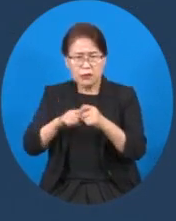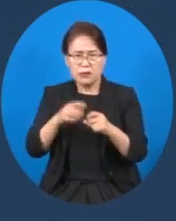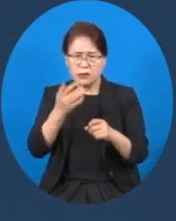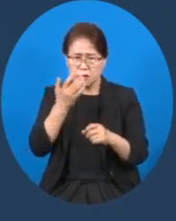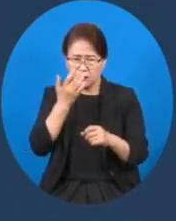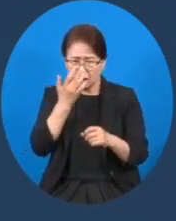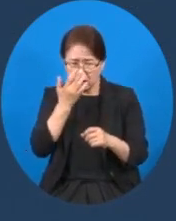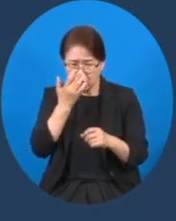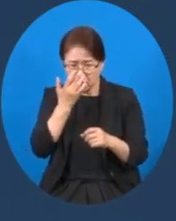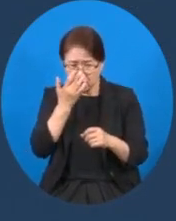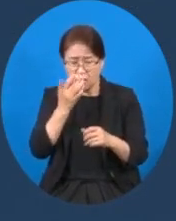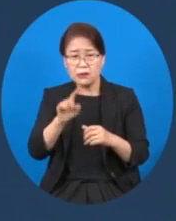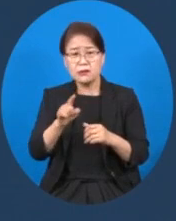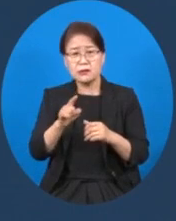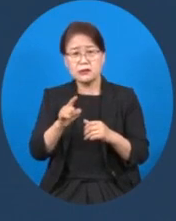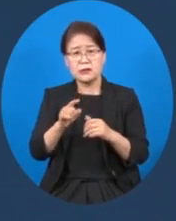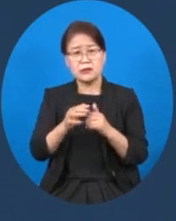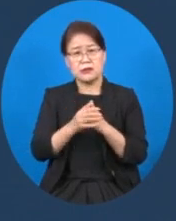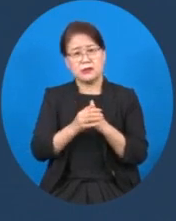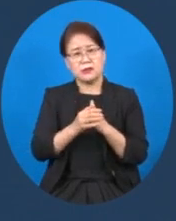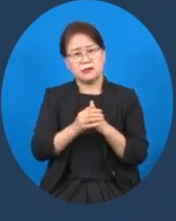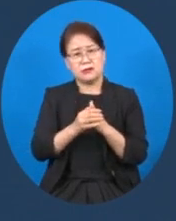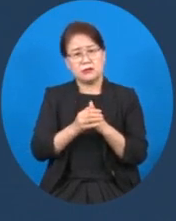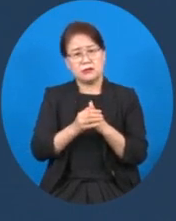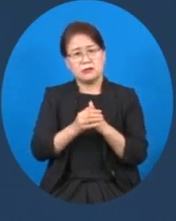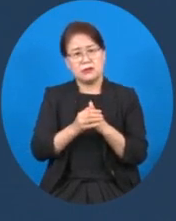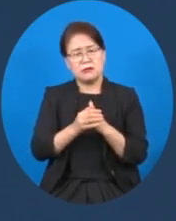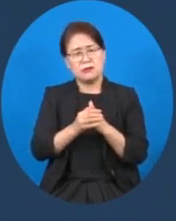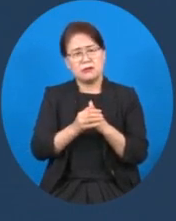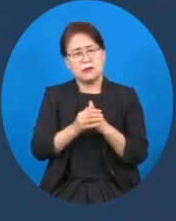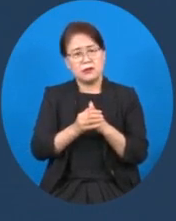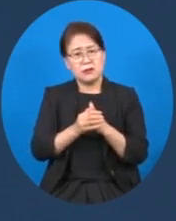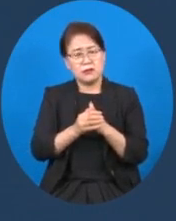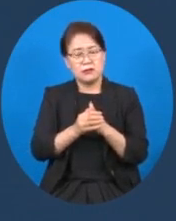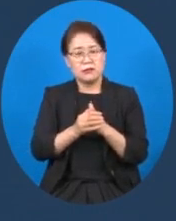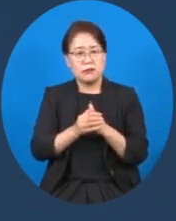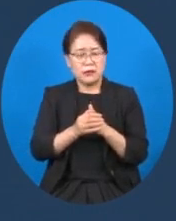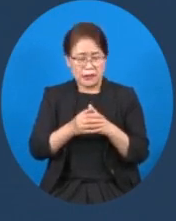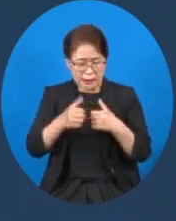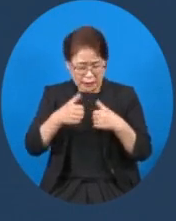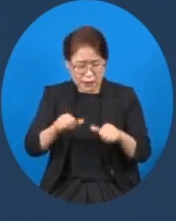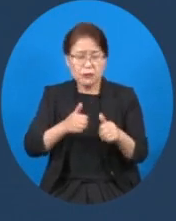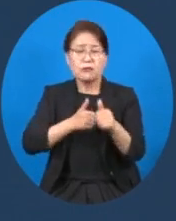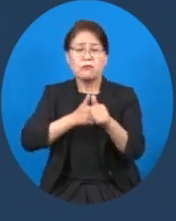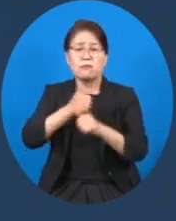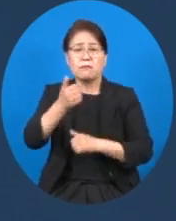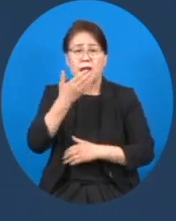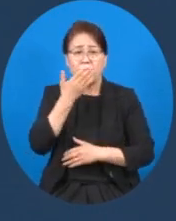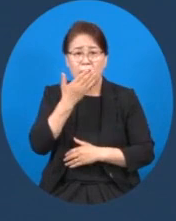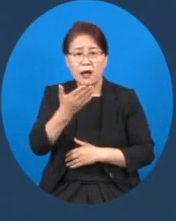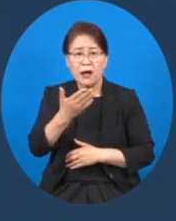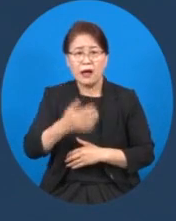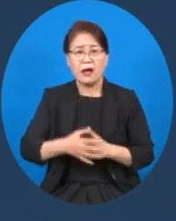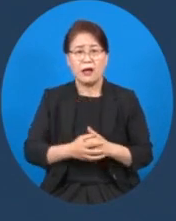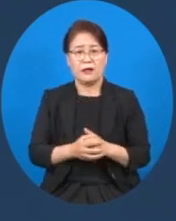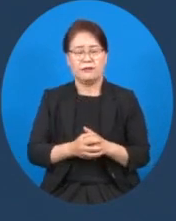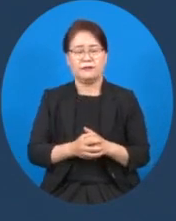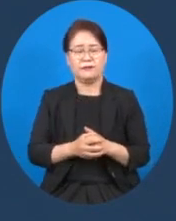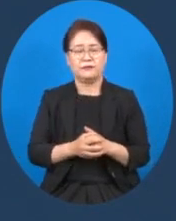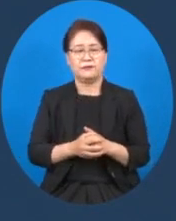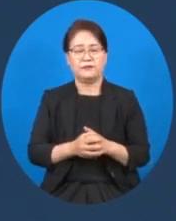우리의 가문에 찾아오는 이런 영적 엔트로피의 법칙을 우리가 깨뜨릴 수가 있을까요?